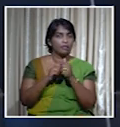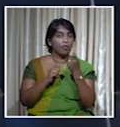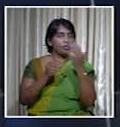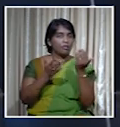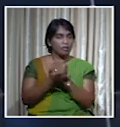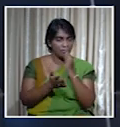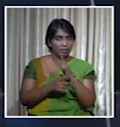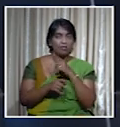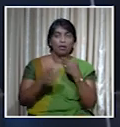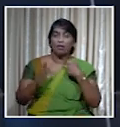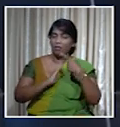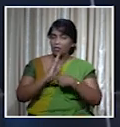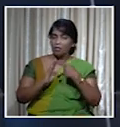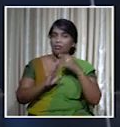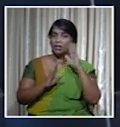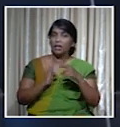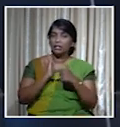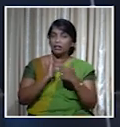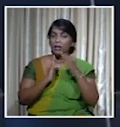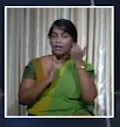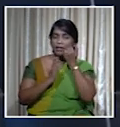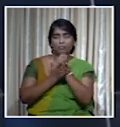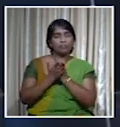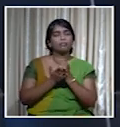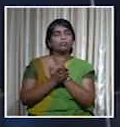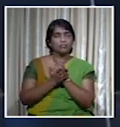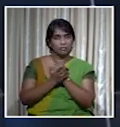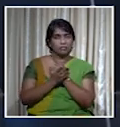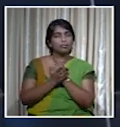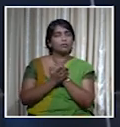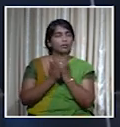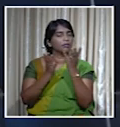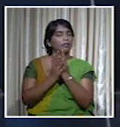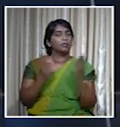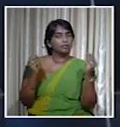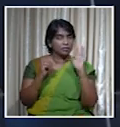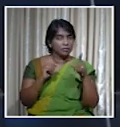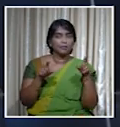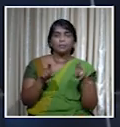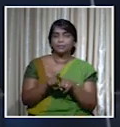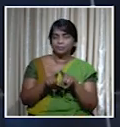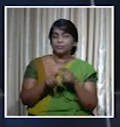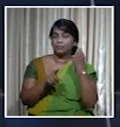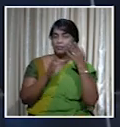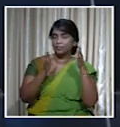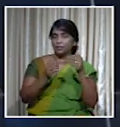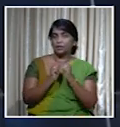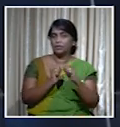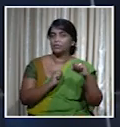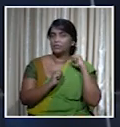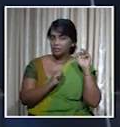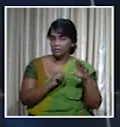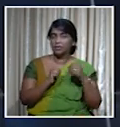වෙන් කිරීමක් කරලා අපේ රටේ තියෙන තලසීමියා රෝගයේ මුළුමනින්ම තුරන් කිරීම සඳහා වෙච්ච මේ ඒකකයේ ශක්තිමත් කරන්න අවශ්‍ය